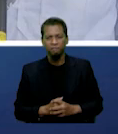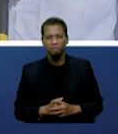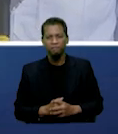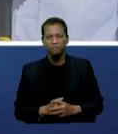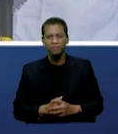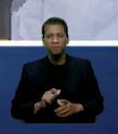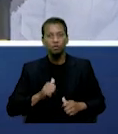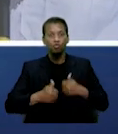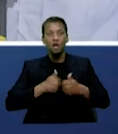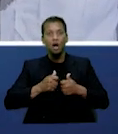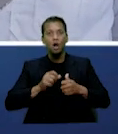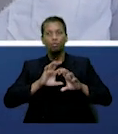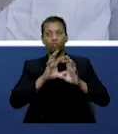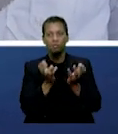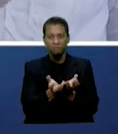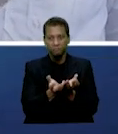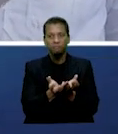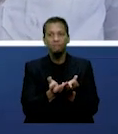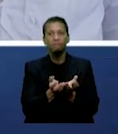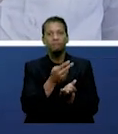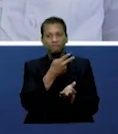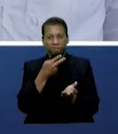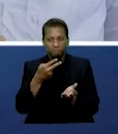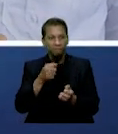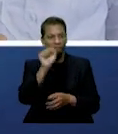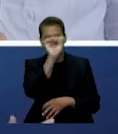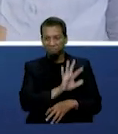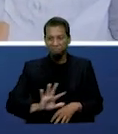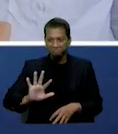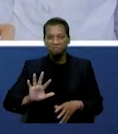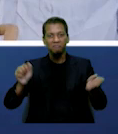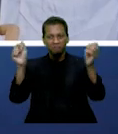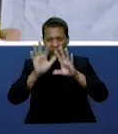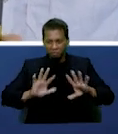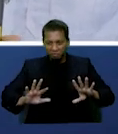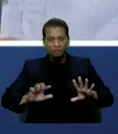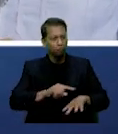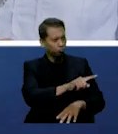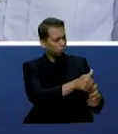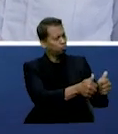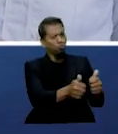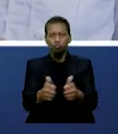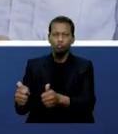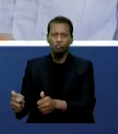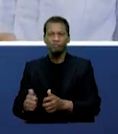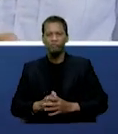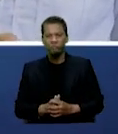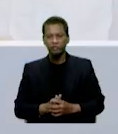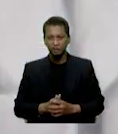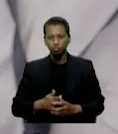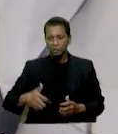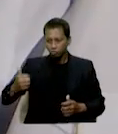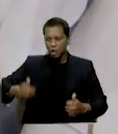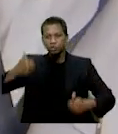dan juara-juara di tingkat regional maupun Asia, di mana anak Indonesia banyak sekali yang mendapatkan predikat juara dan juga